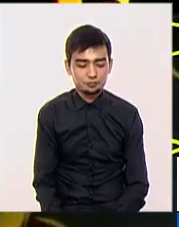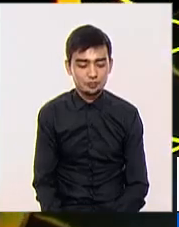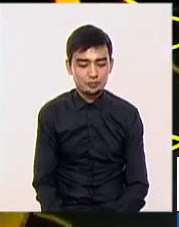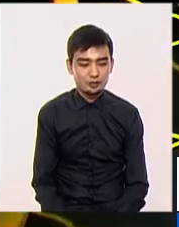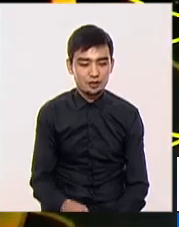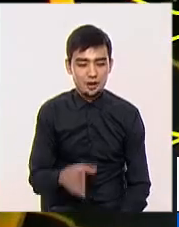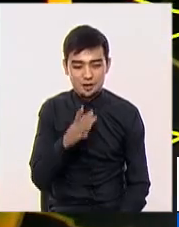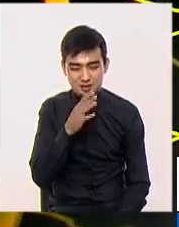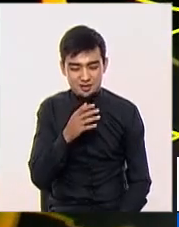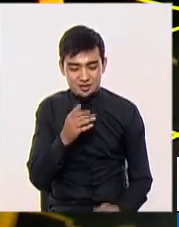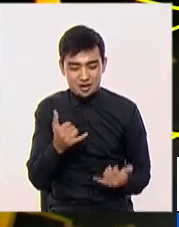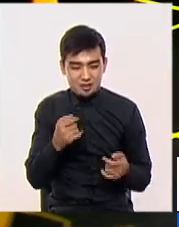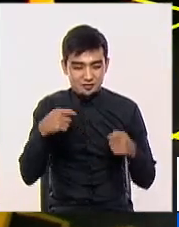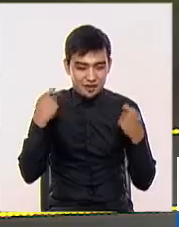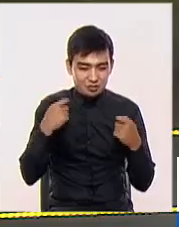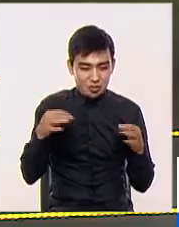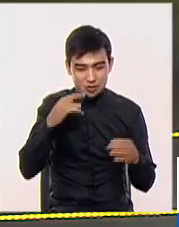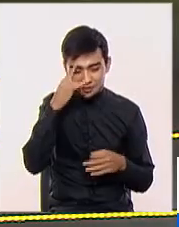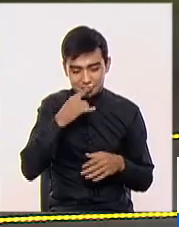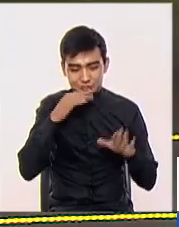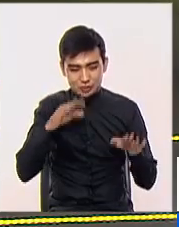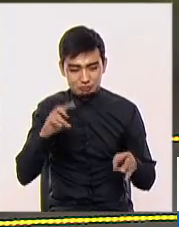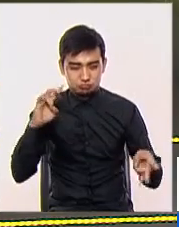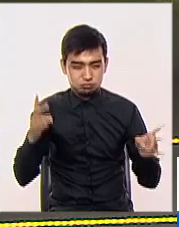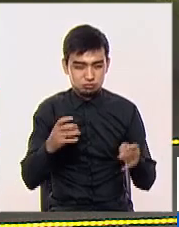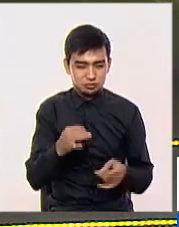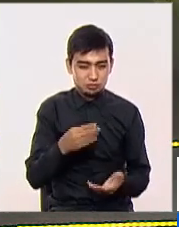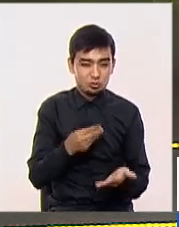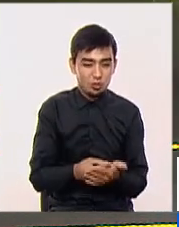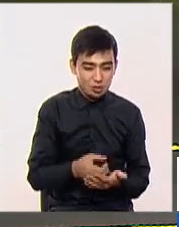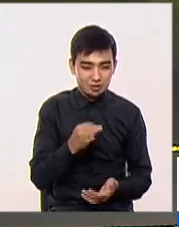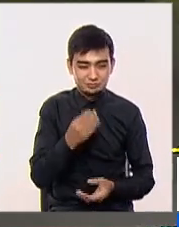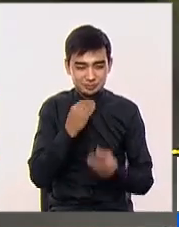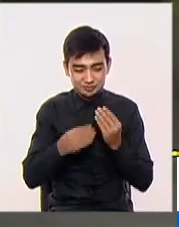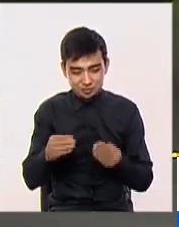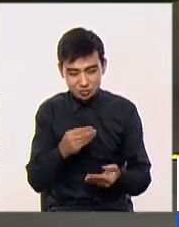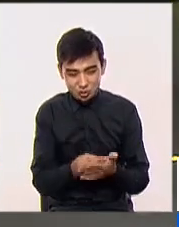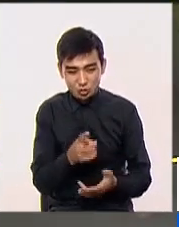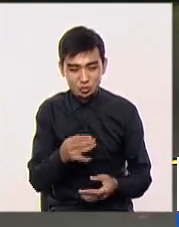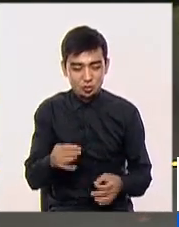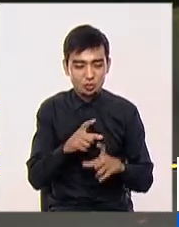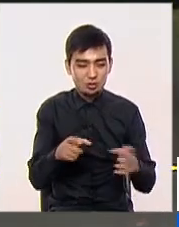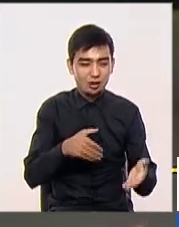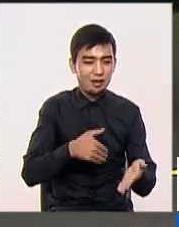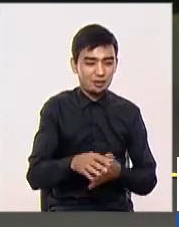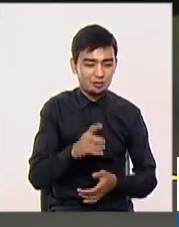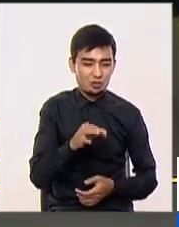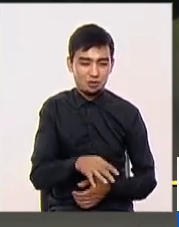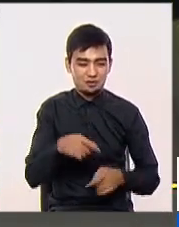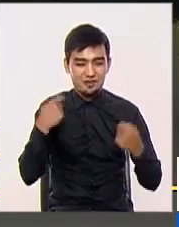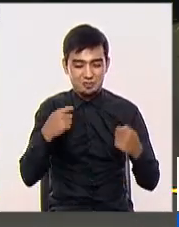Сезон тои в Казахстане в разгаре. Несмотря на удорожание услуг и продуктов, наши граждане не собираются отказываться от